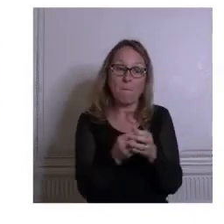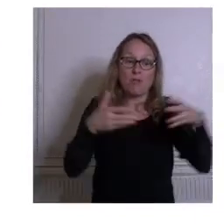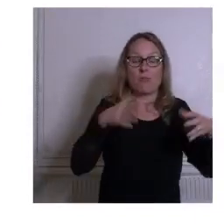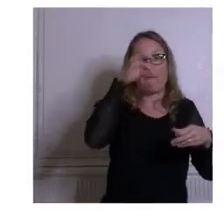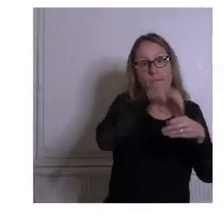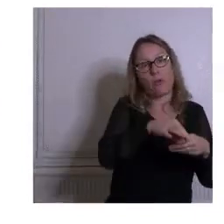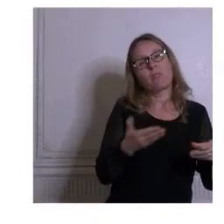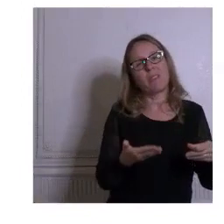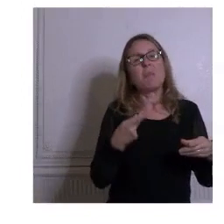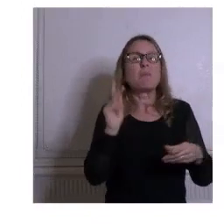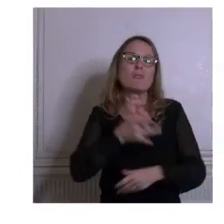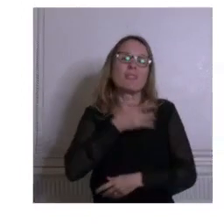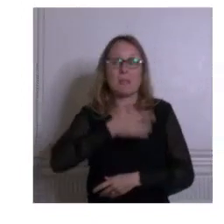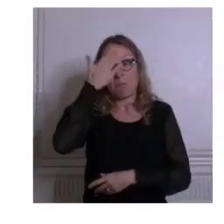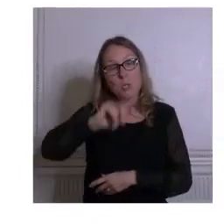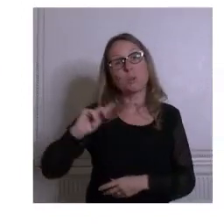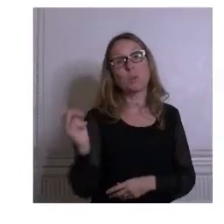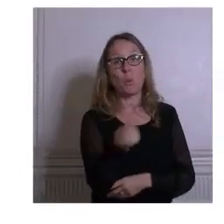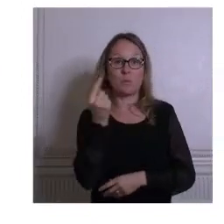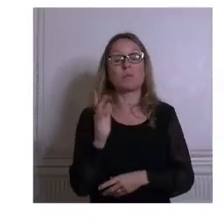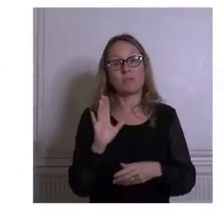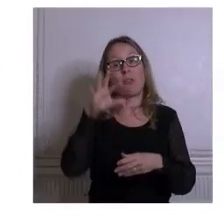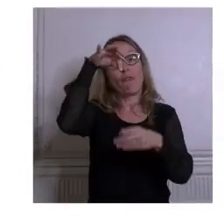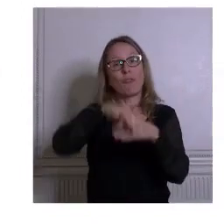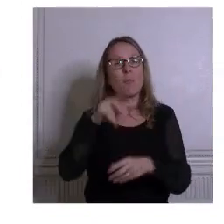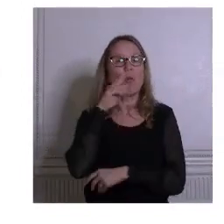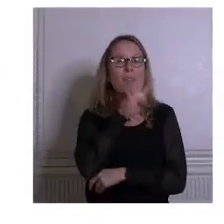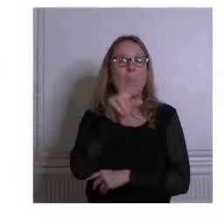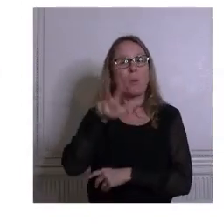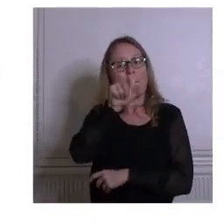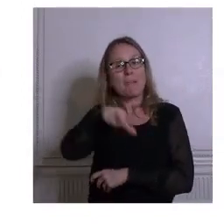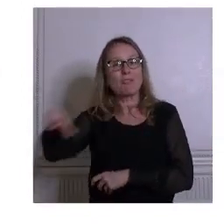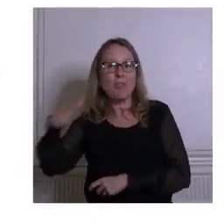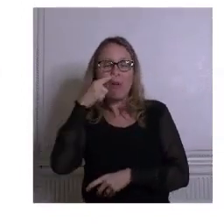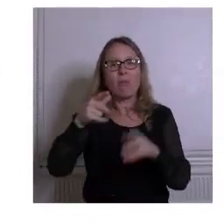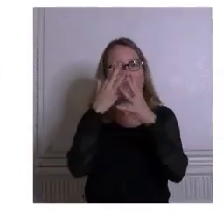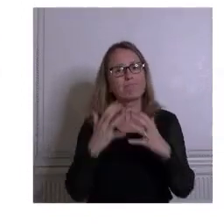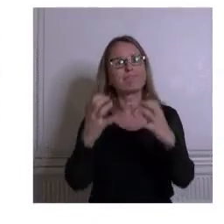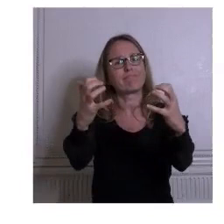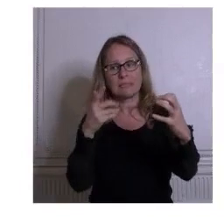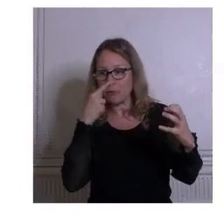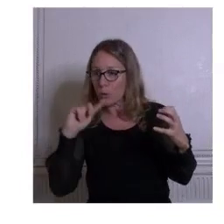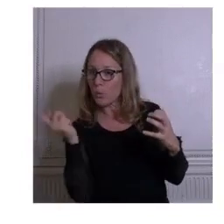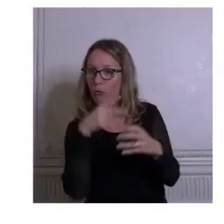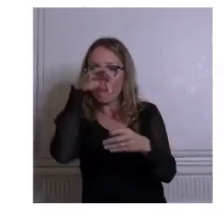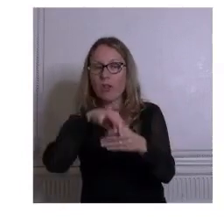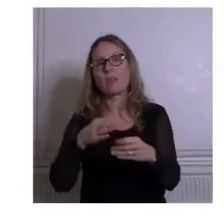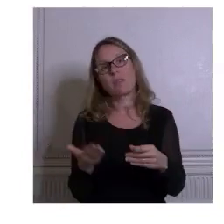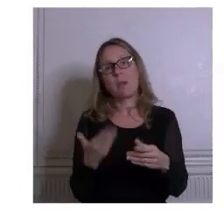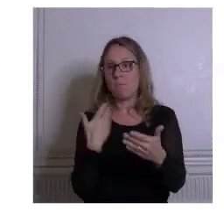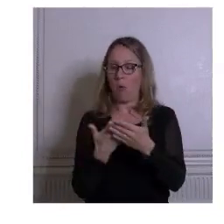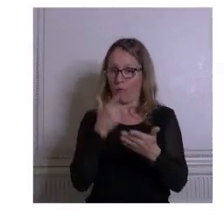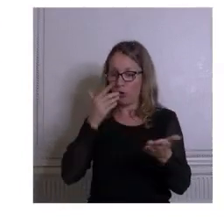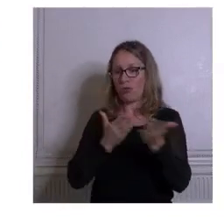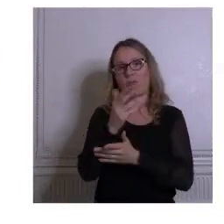halte. Et je pense qu'effectivement, le bruit, le traitement du bruit, c'est quelque chose qui est important à traiter dès